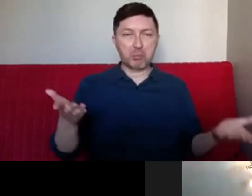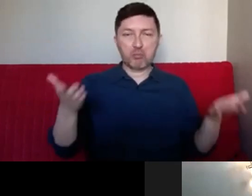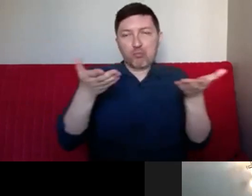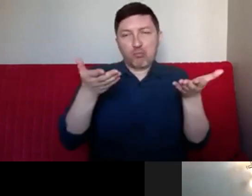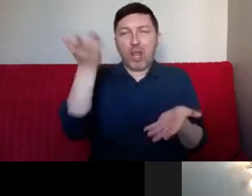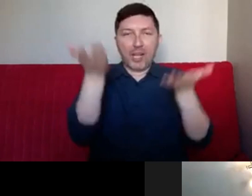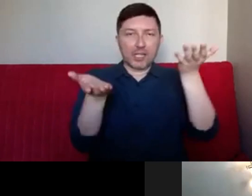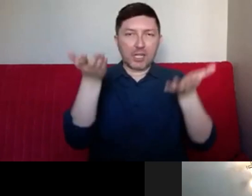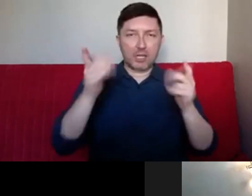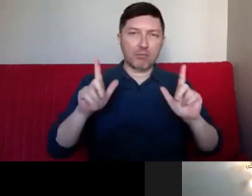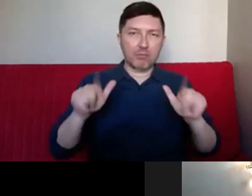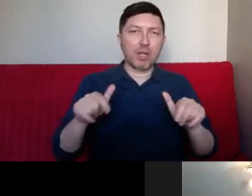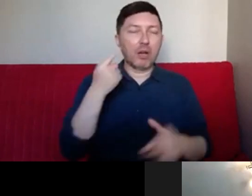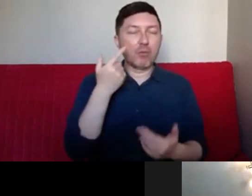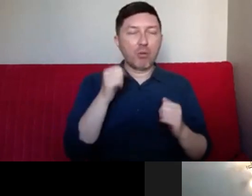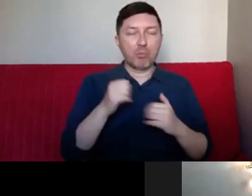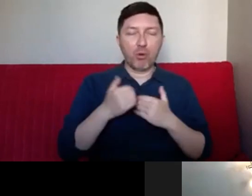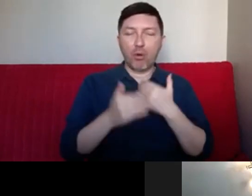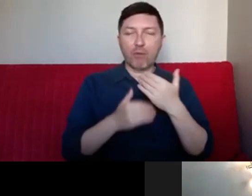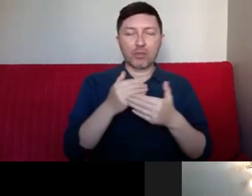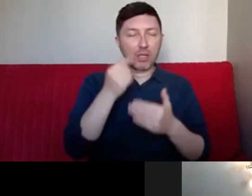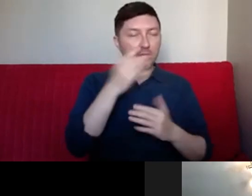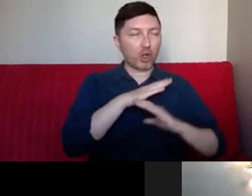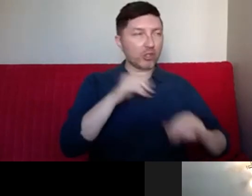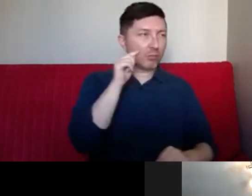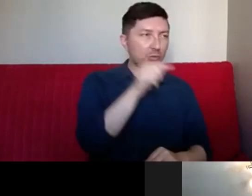sereinement pour que ça soit serein des deux côtés et safe pour toi aussi. Voilà.